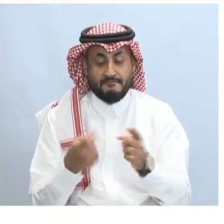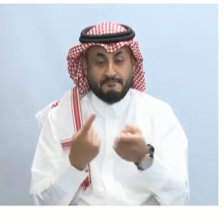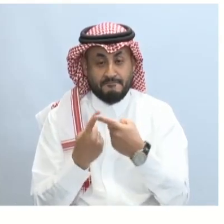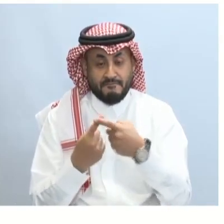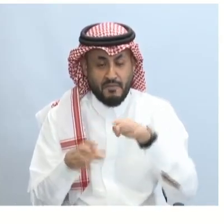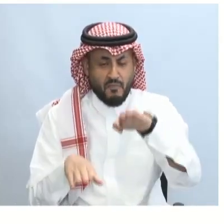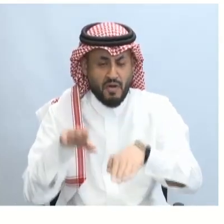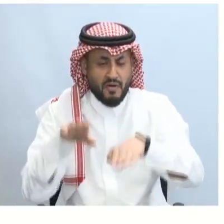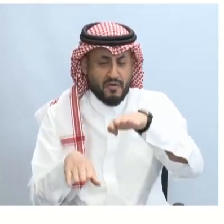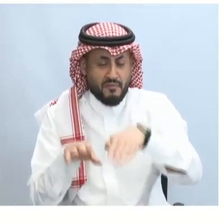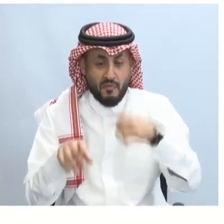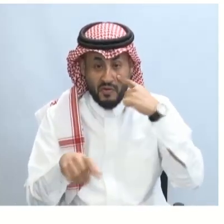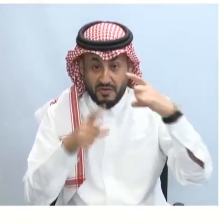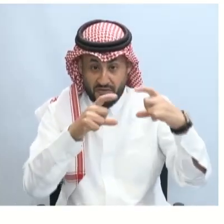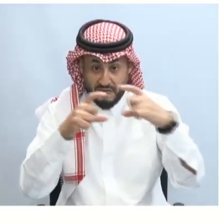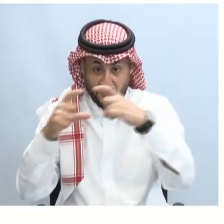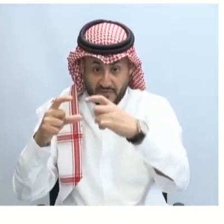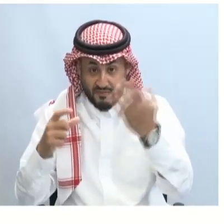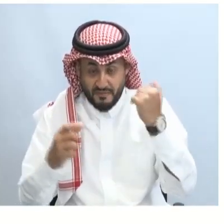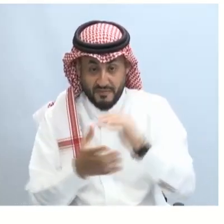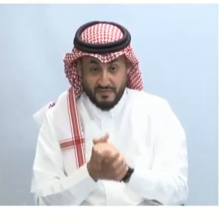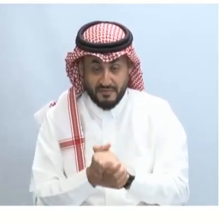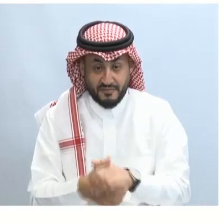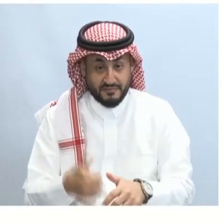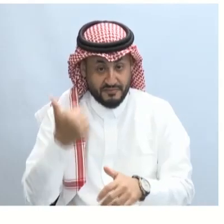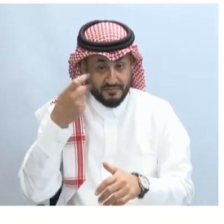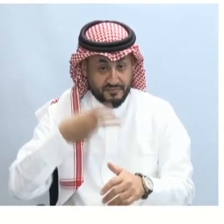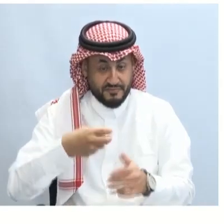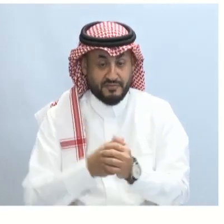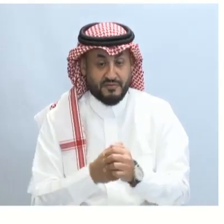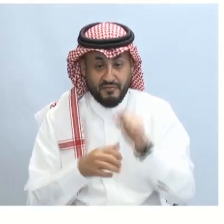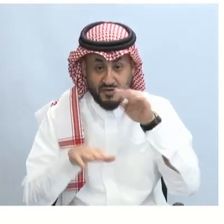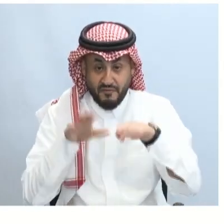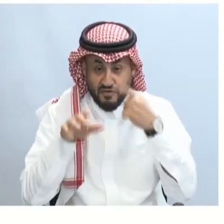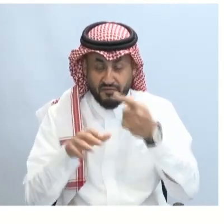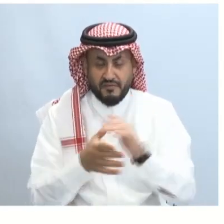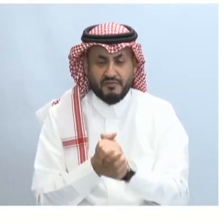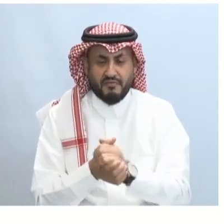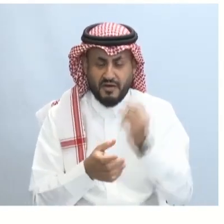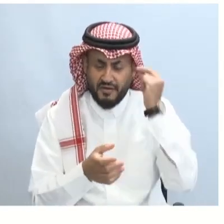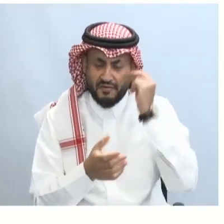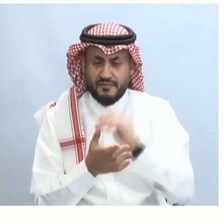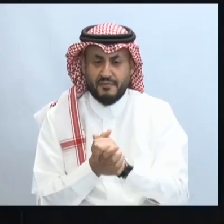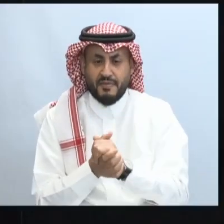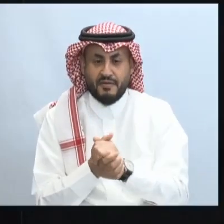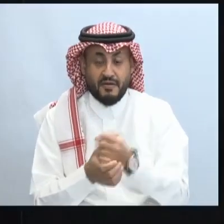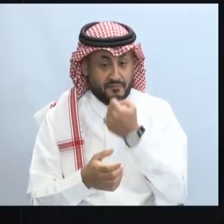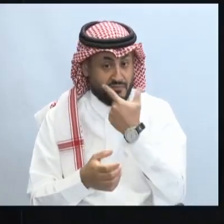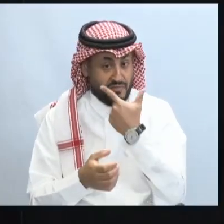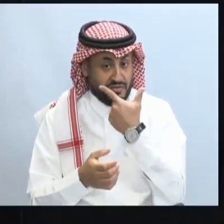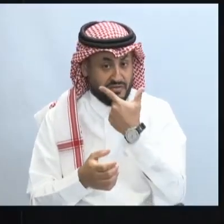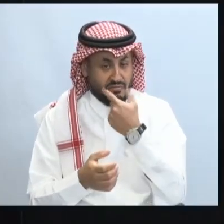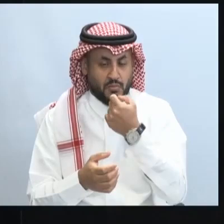قمنا بالمقارنه بين الصور المعروضه في صفحه 26 وتعرفنا على الصور المبتسمه